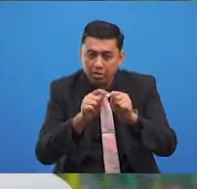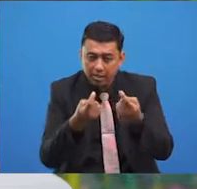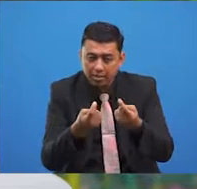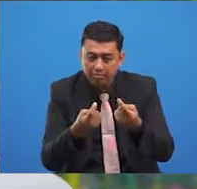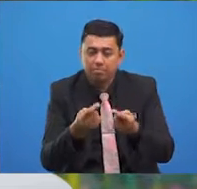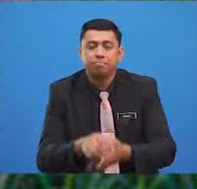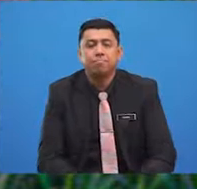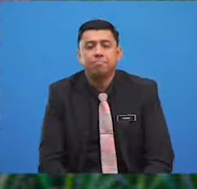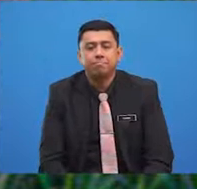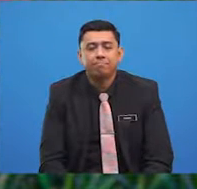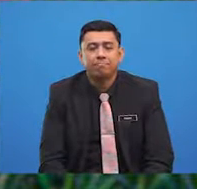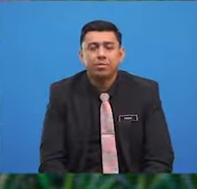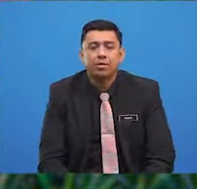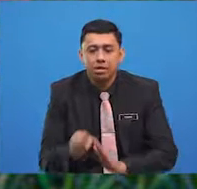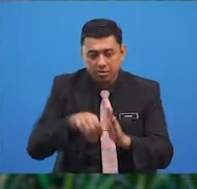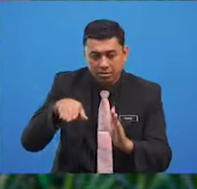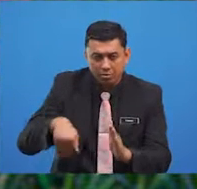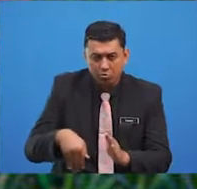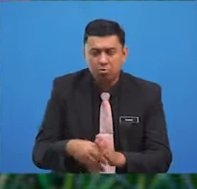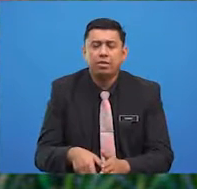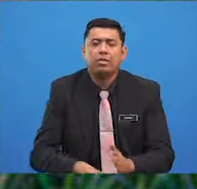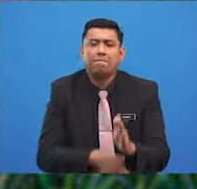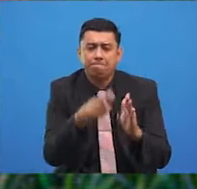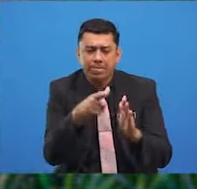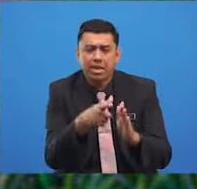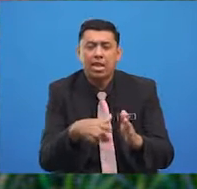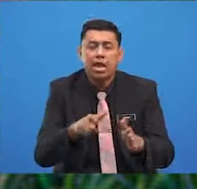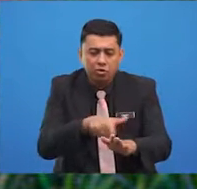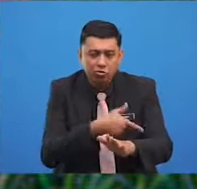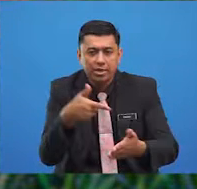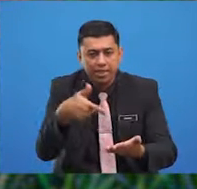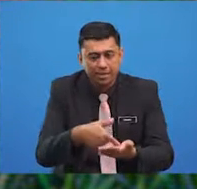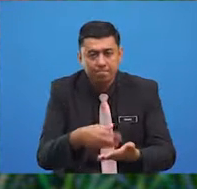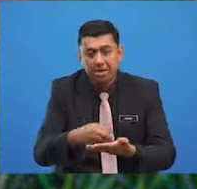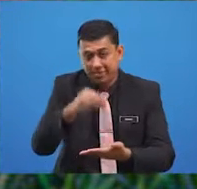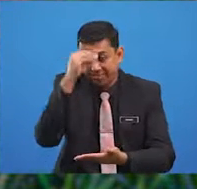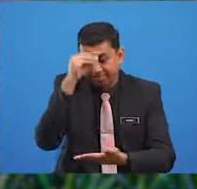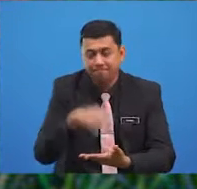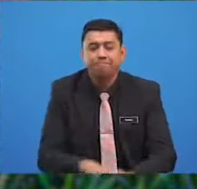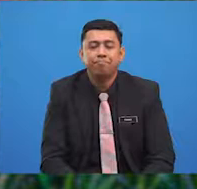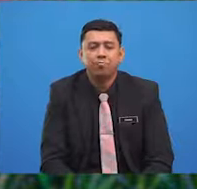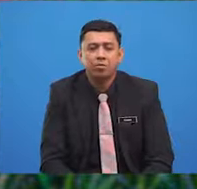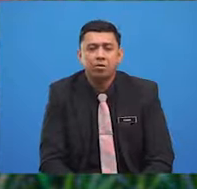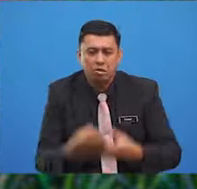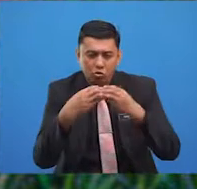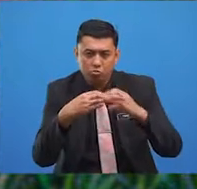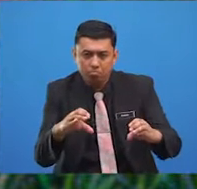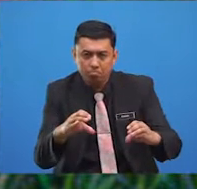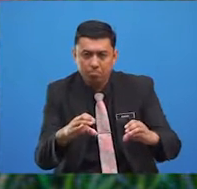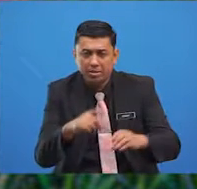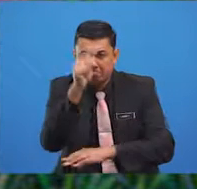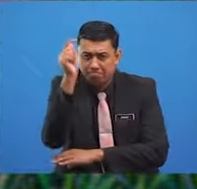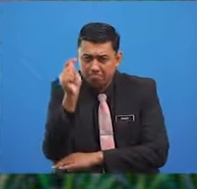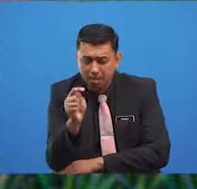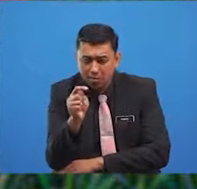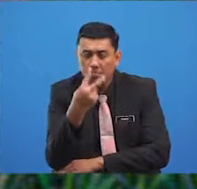Geografi. Sebelum cikgu terangkan lebih lanjut pelajaran kita pada hari ini, cuba murid-murid teka